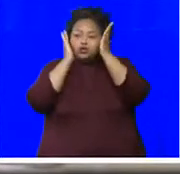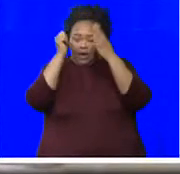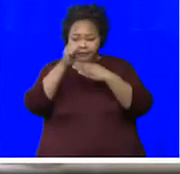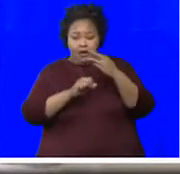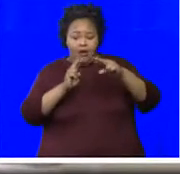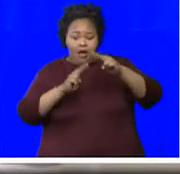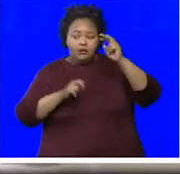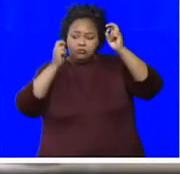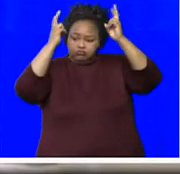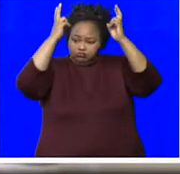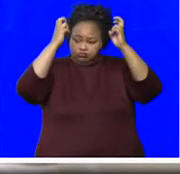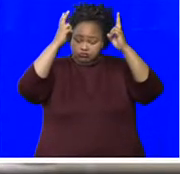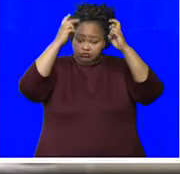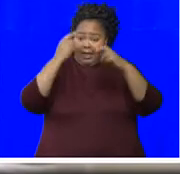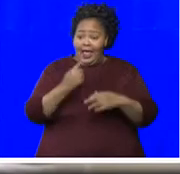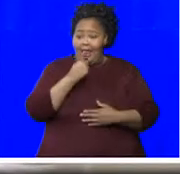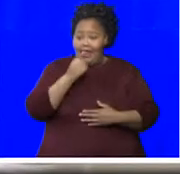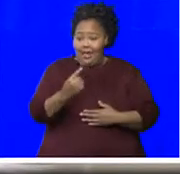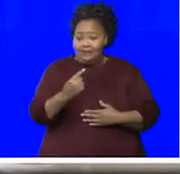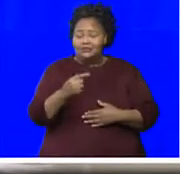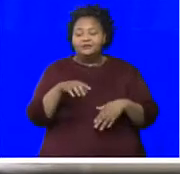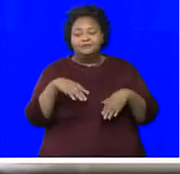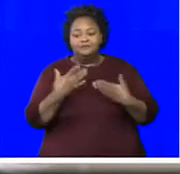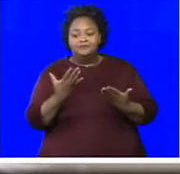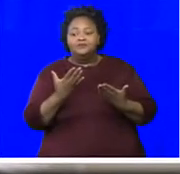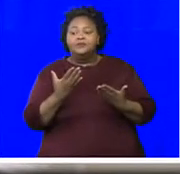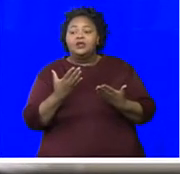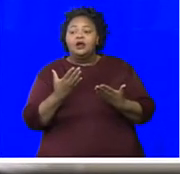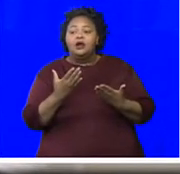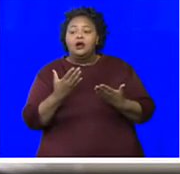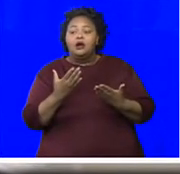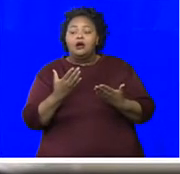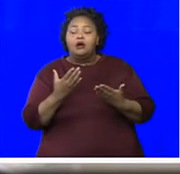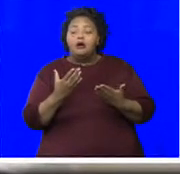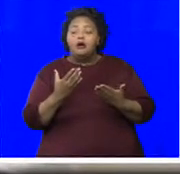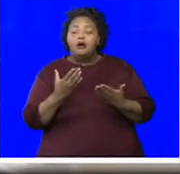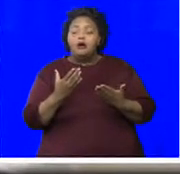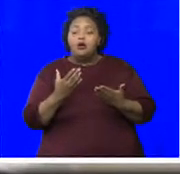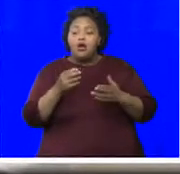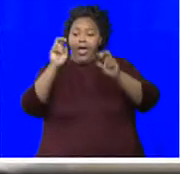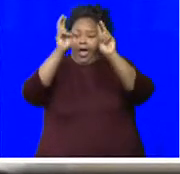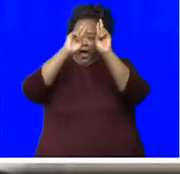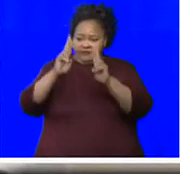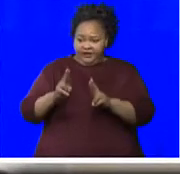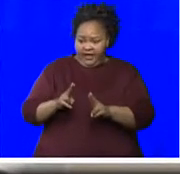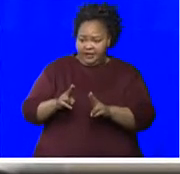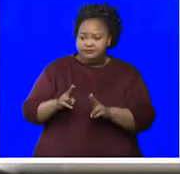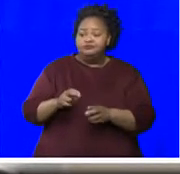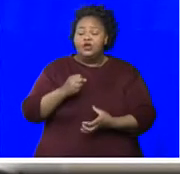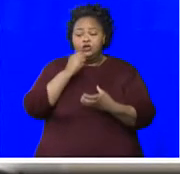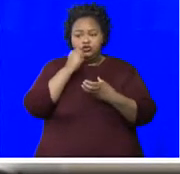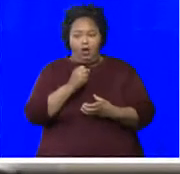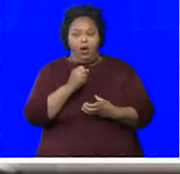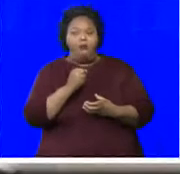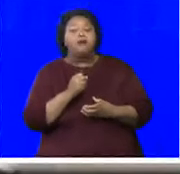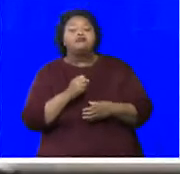lesithi tinyathelo tekuqala tekuthengiselana lokuhle ngaphansi kwesikhwama se-African Continental Free Trade